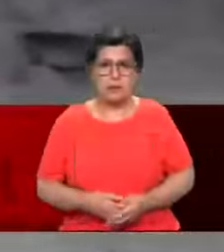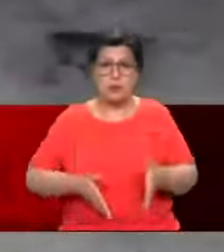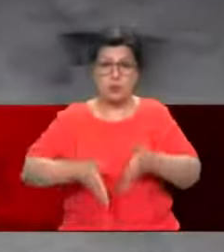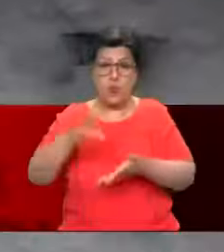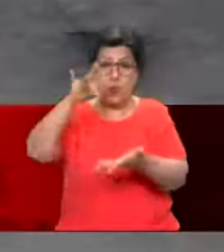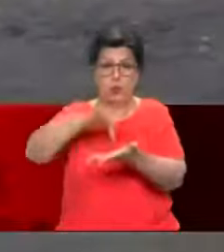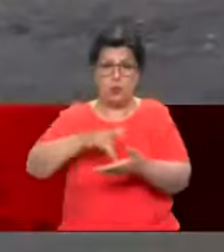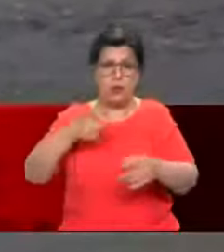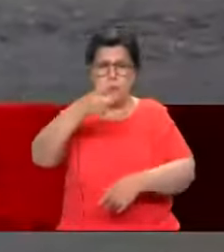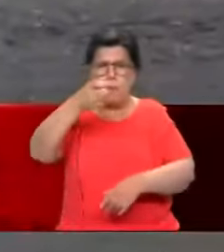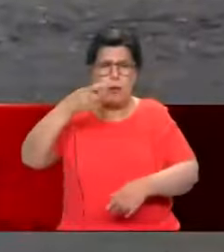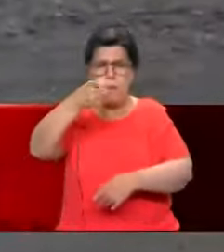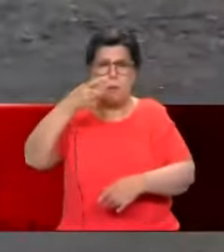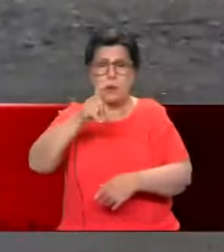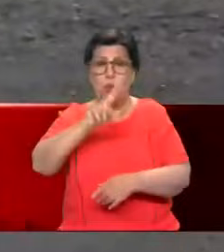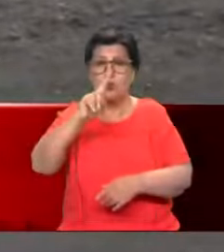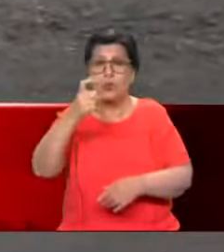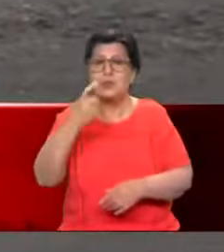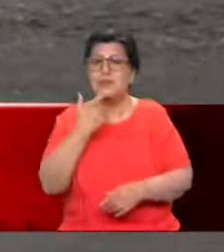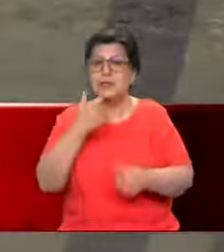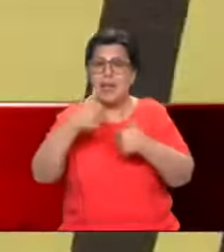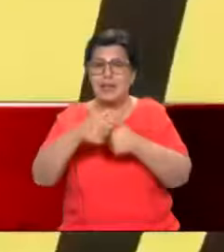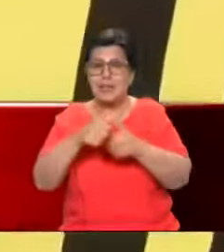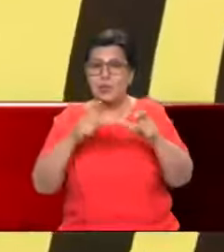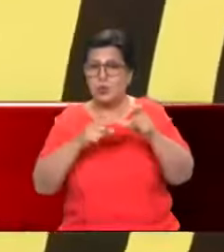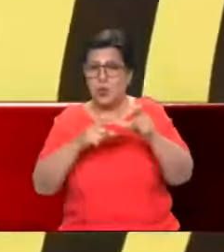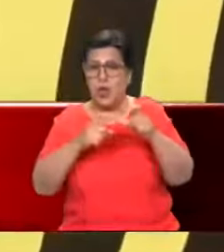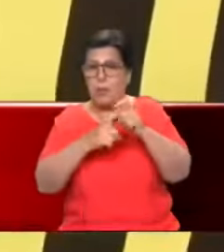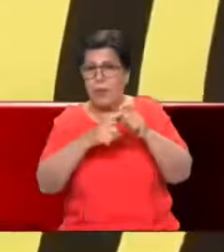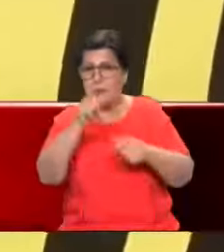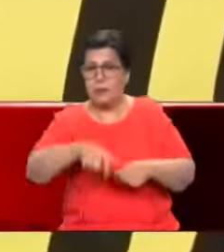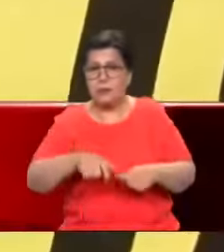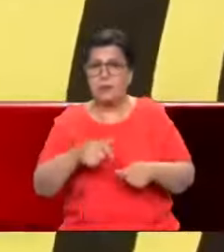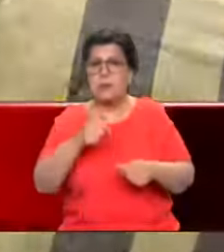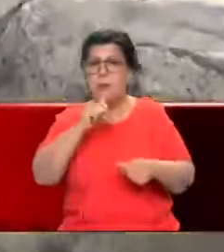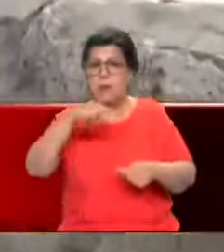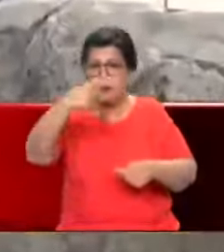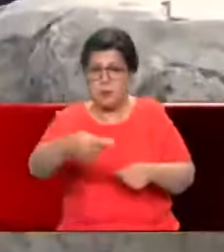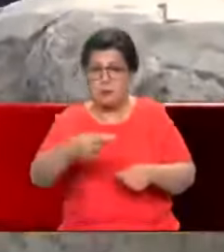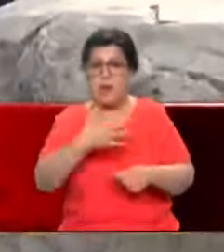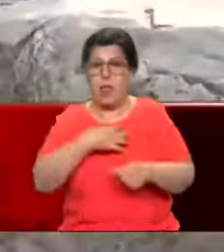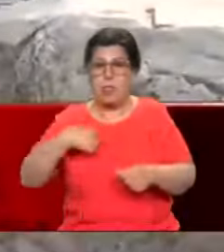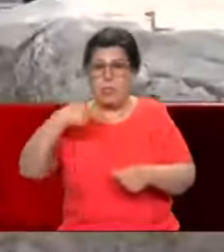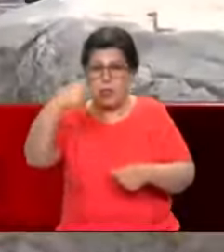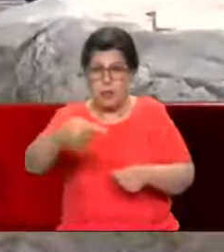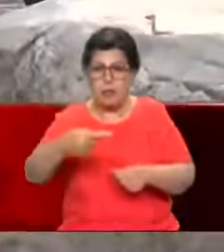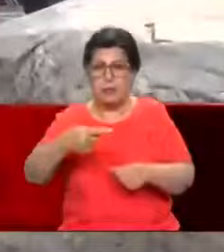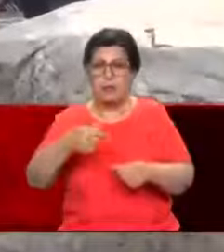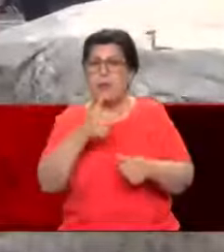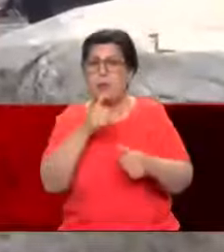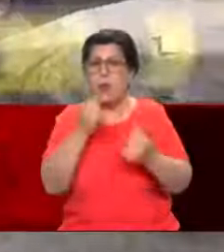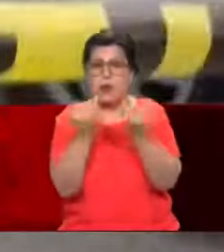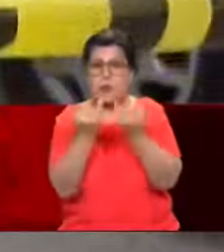Sokak ortasında kurşun yağdırıp 19 yaşındaki eşi Şükran Eba'yı, kayınpederi, kayınvalidesi ve